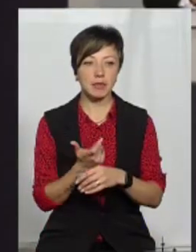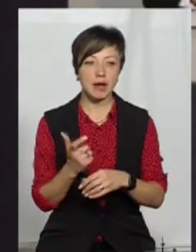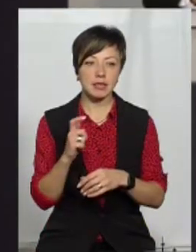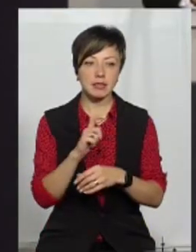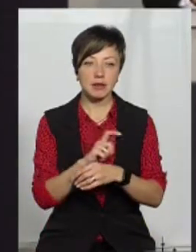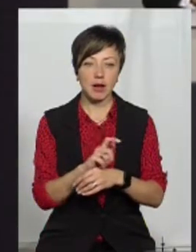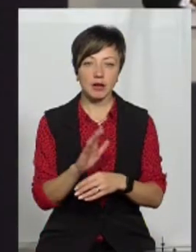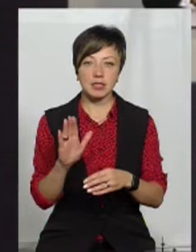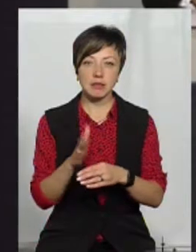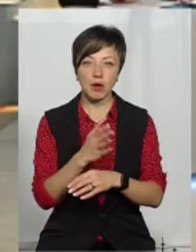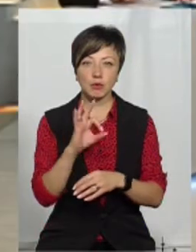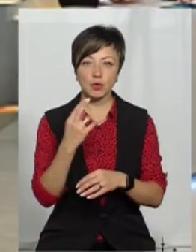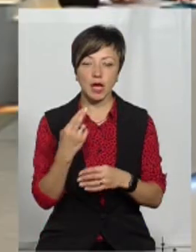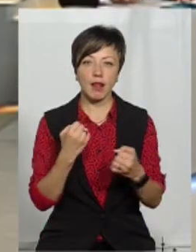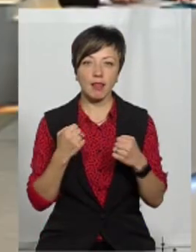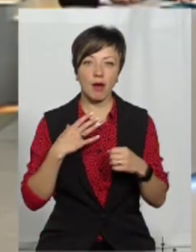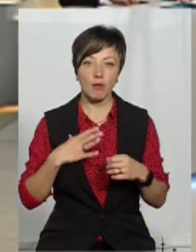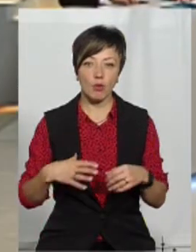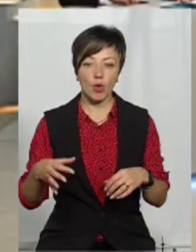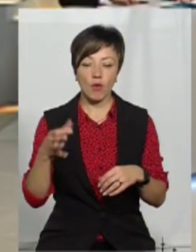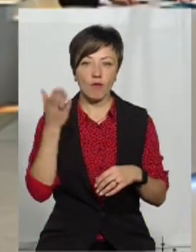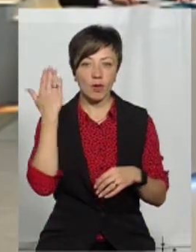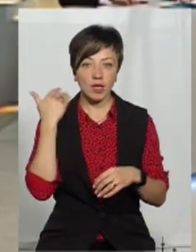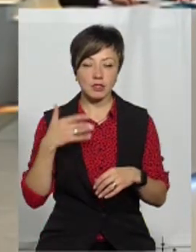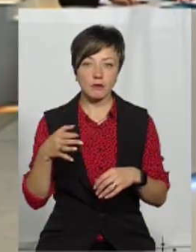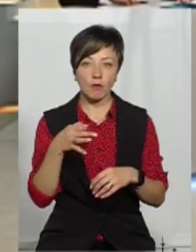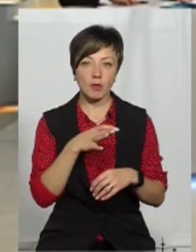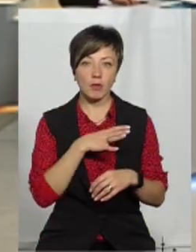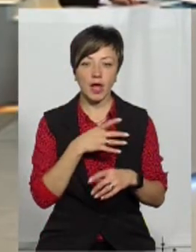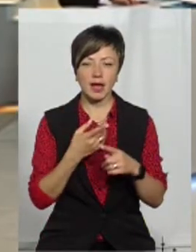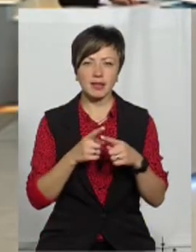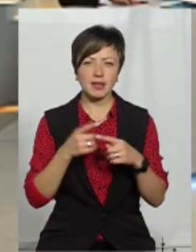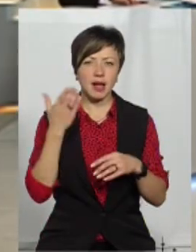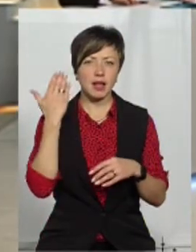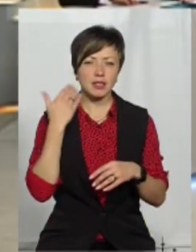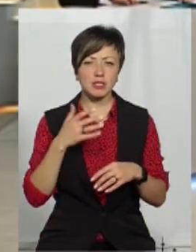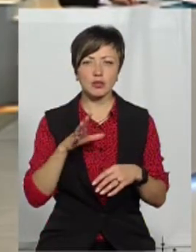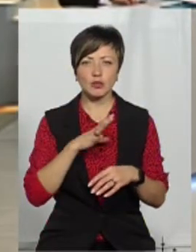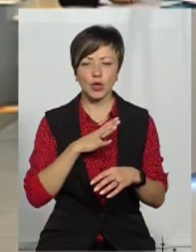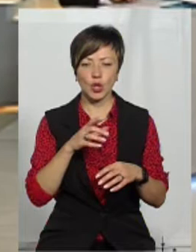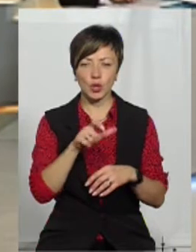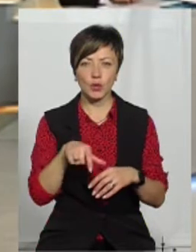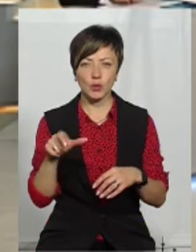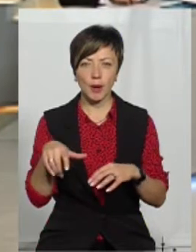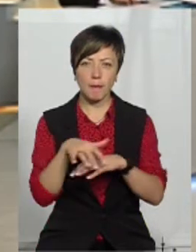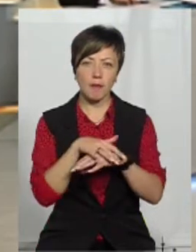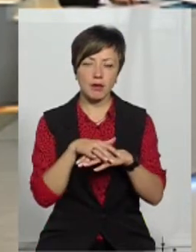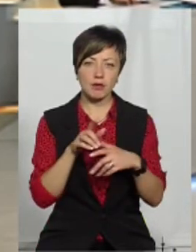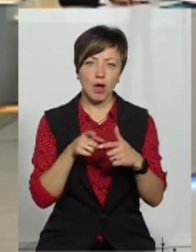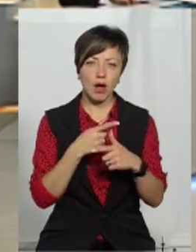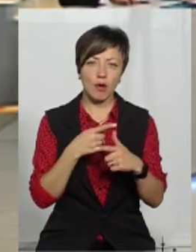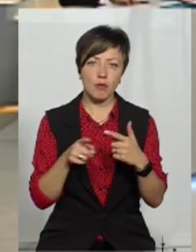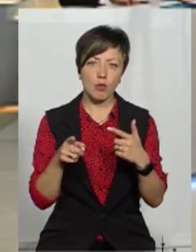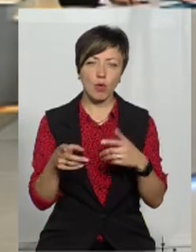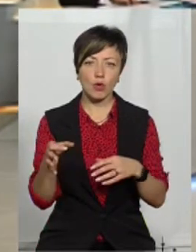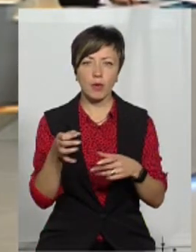максимально знімаємо соціальну напругу, яка раніше була в області. Раніше ці всі люди, які ходили нечасно такими ситуаціями масово або